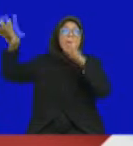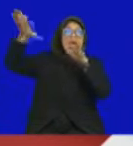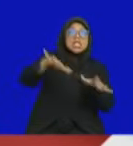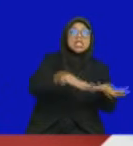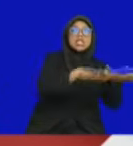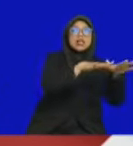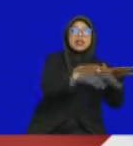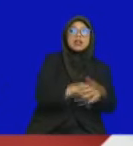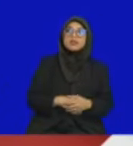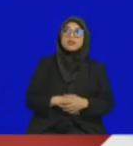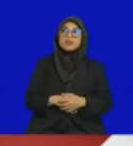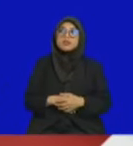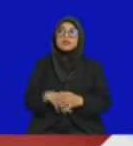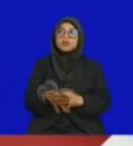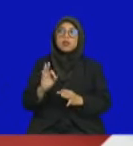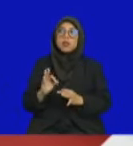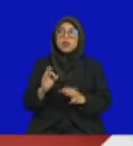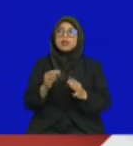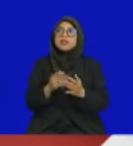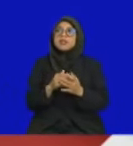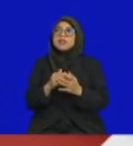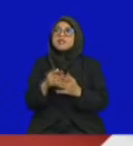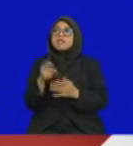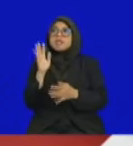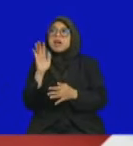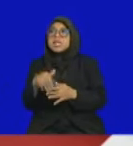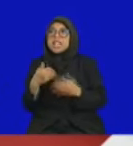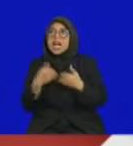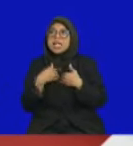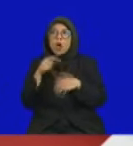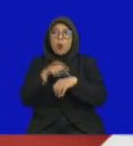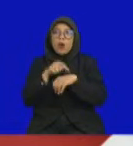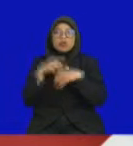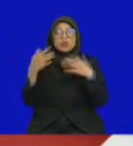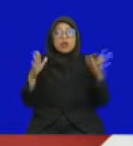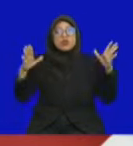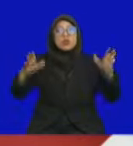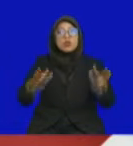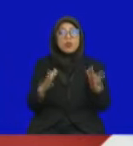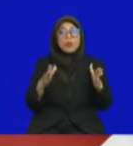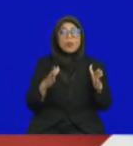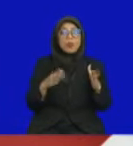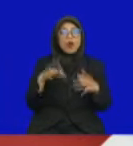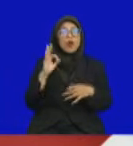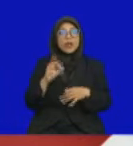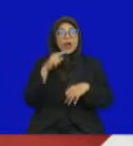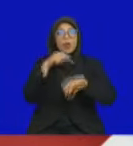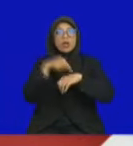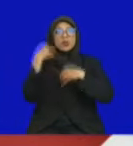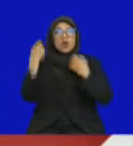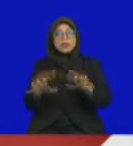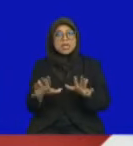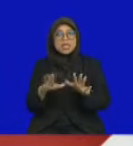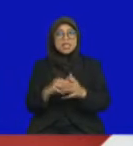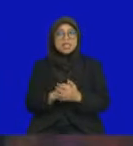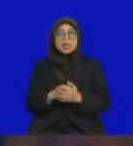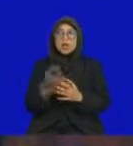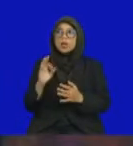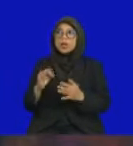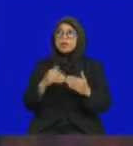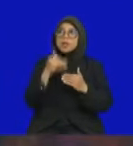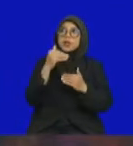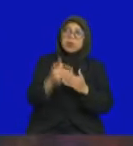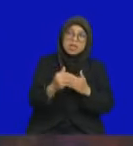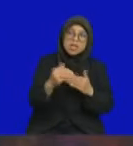sebagainya baik masih ada sedikit waktu cukup baik waktu habis berikutnya